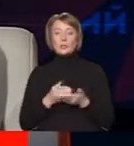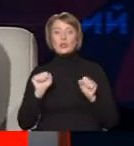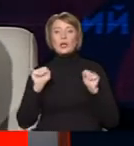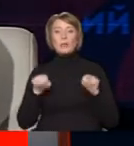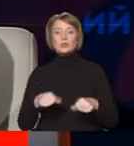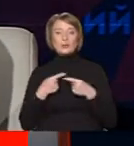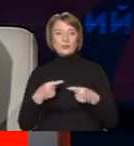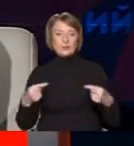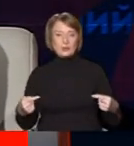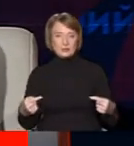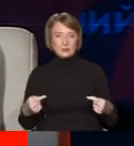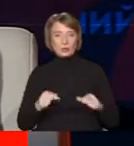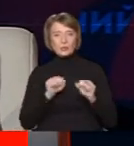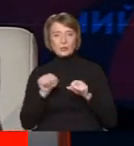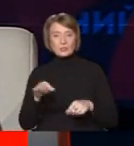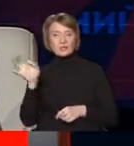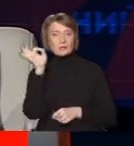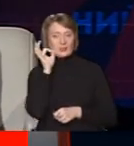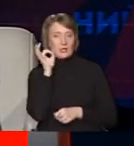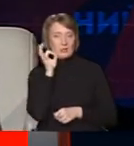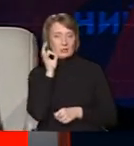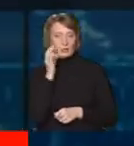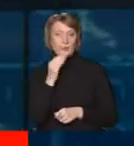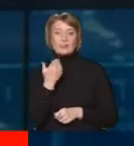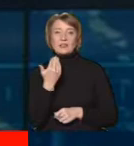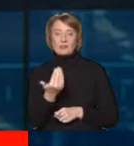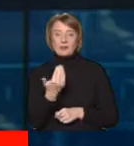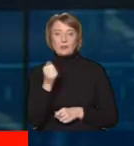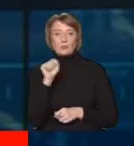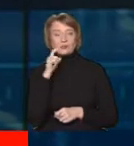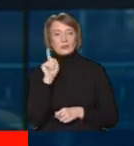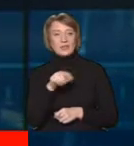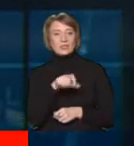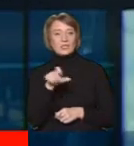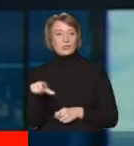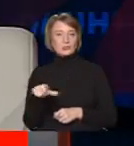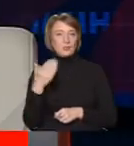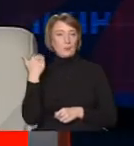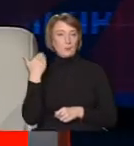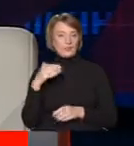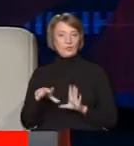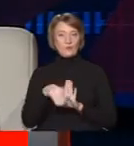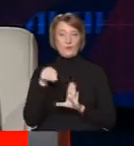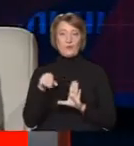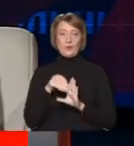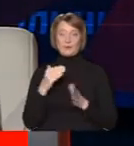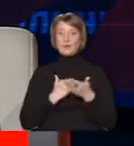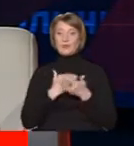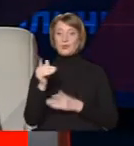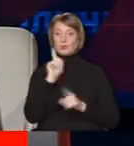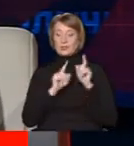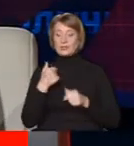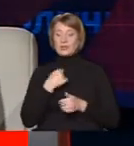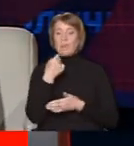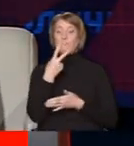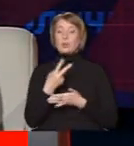також, до речі, в цьому контексті щодо можливості можу нагадати і вам особисто, може, не знаєте, і нашим глядачам, що на минулих виборах до Верховної Ради, хоча я програв